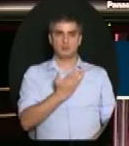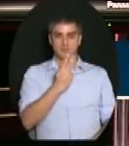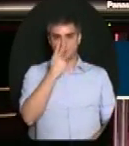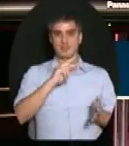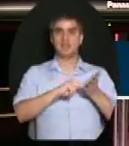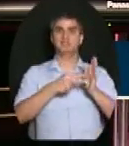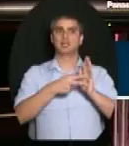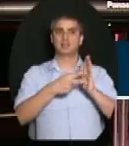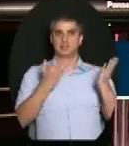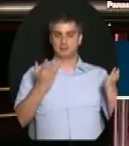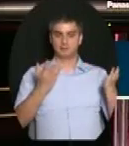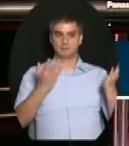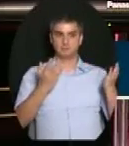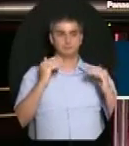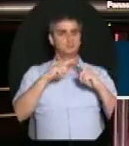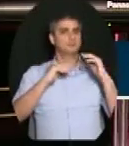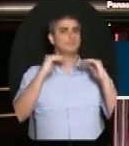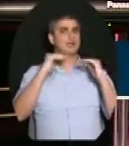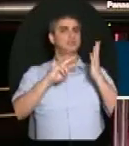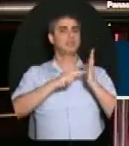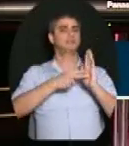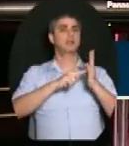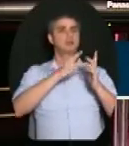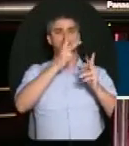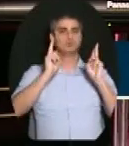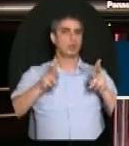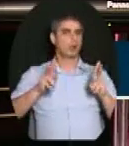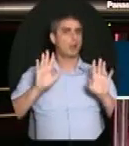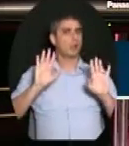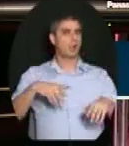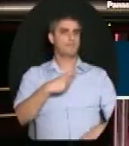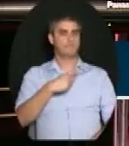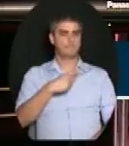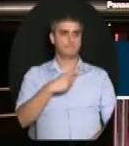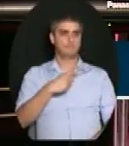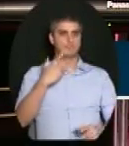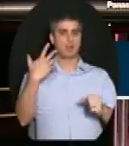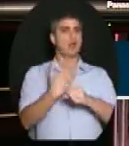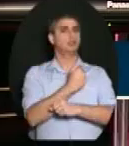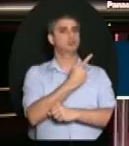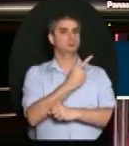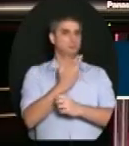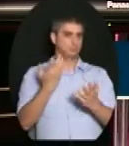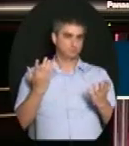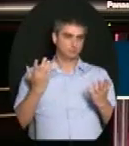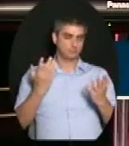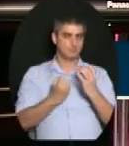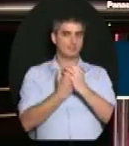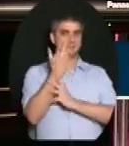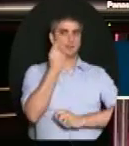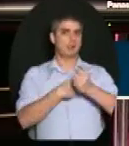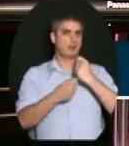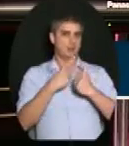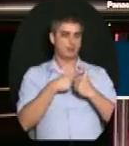מבחינה אסטרטגית, מבחינת מאזן אסטרטגי, שהוא יכול גם להגשים צמיחה